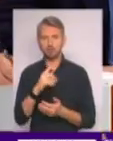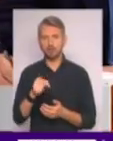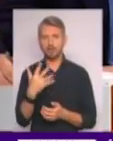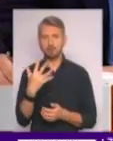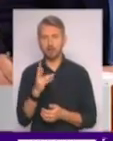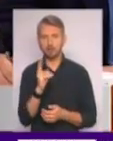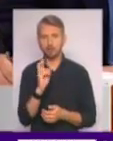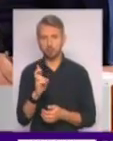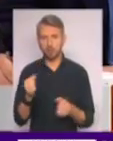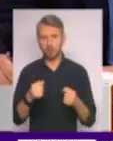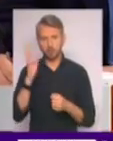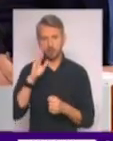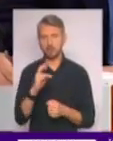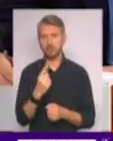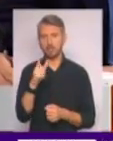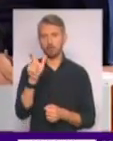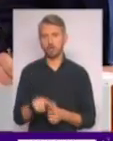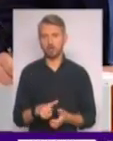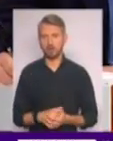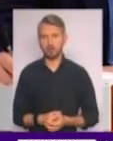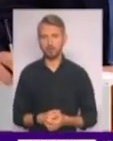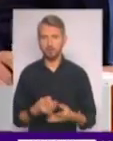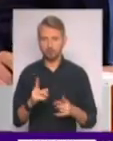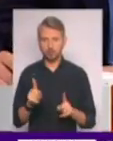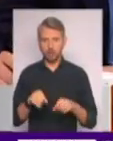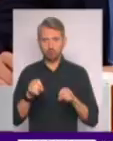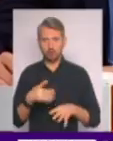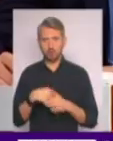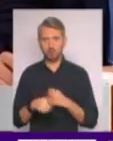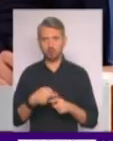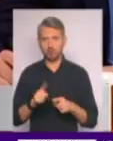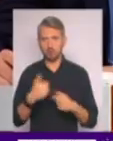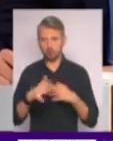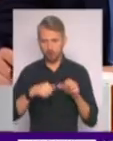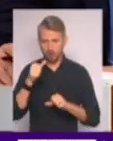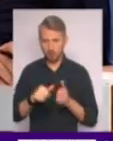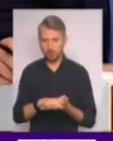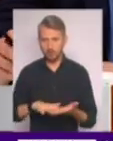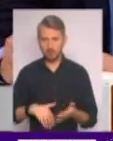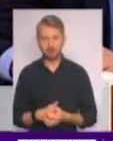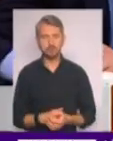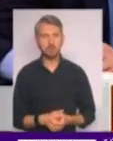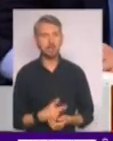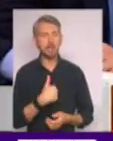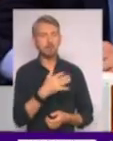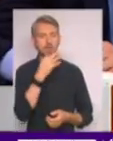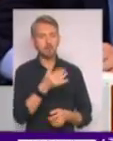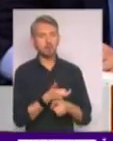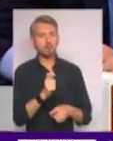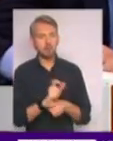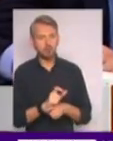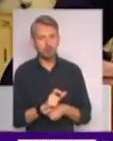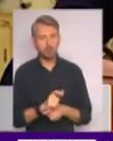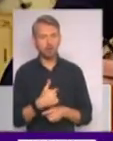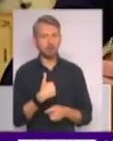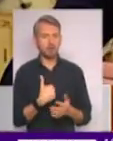кубических метров холодной воды на одного человека. Надо что-то решать, потому что это уже годами длится. Пане Александр, дякуємо, я вам скажу больше, что я, у меня